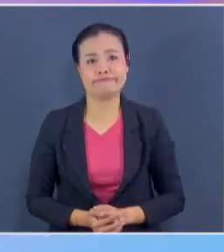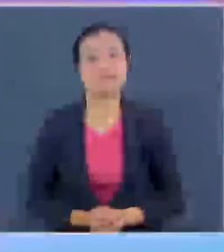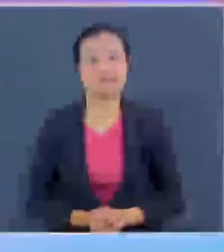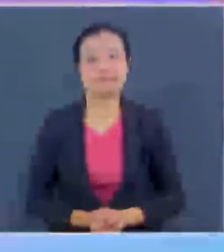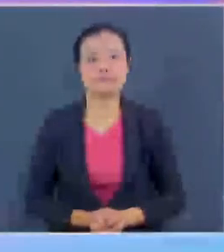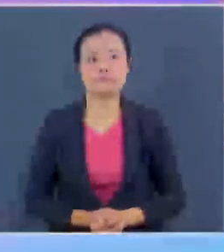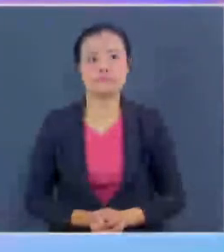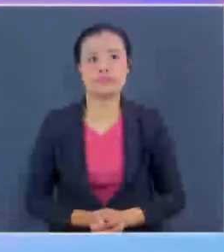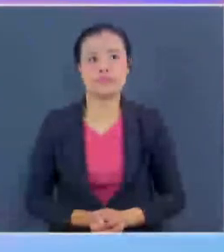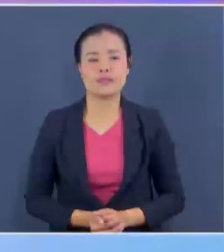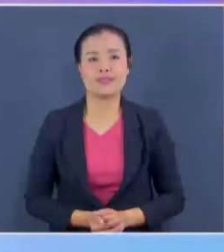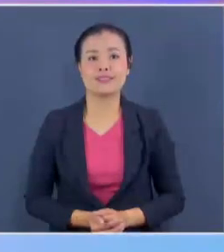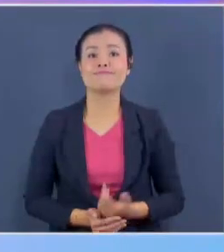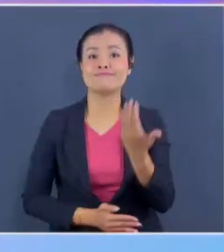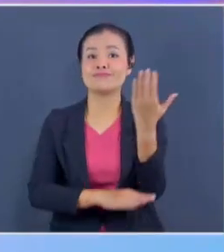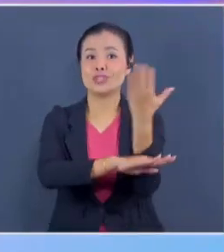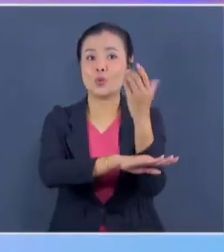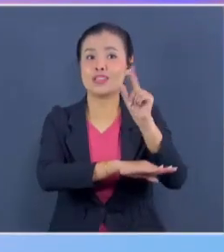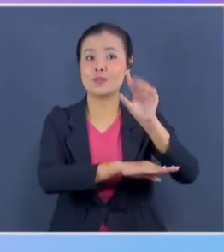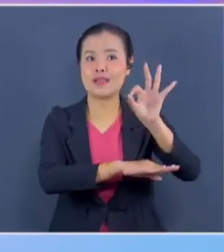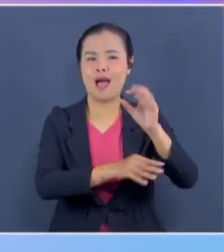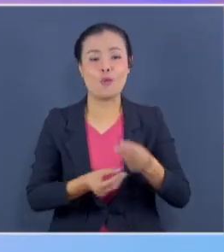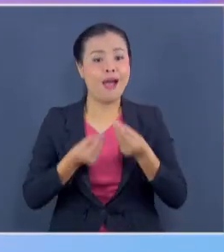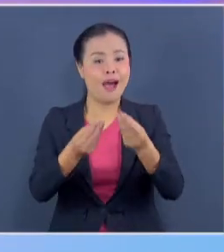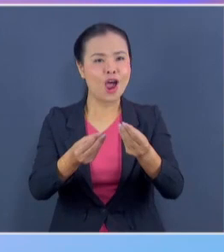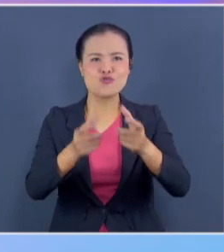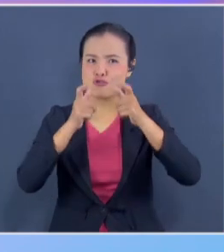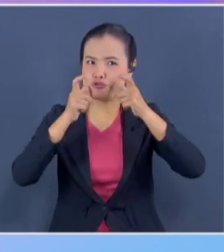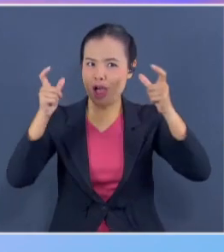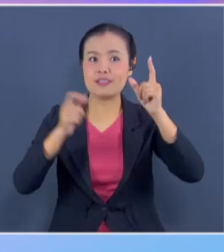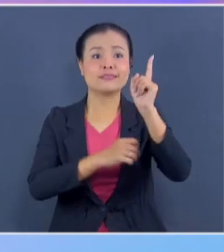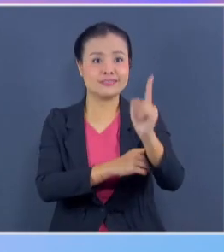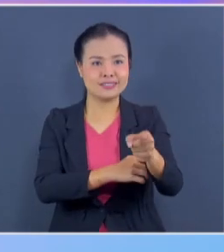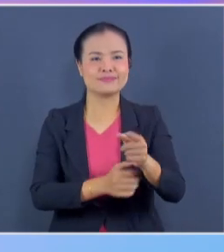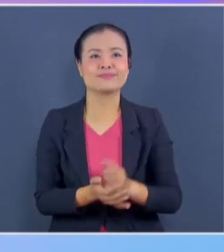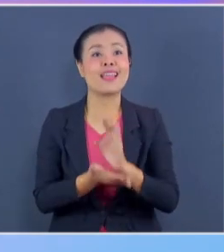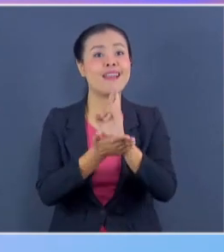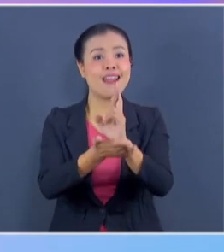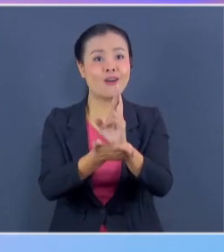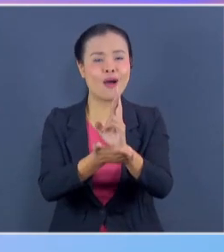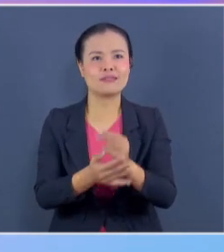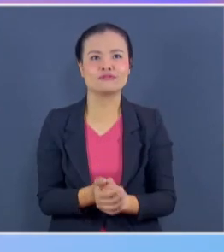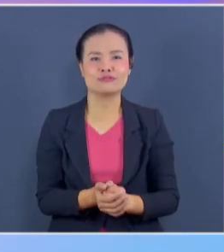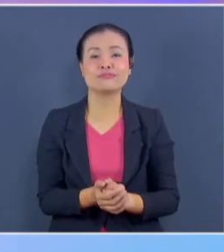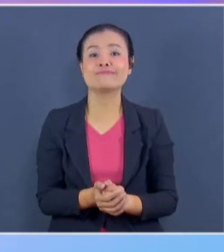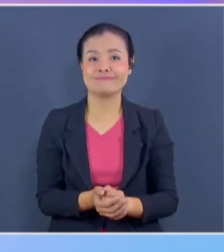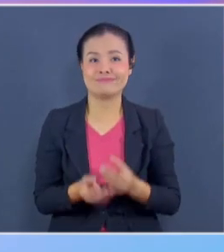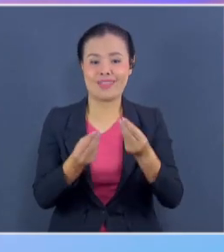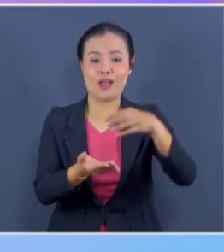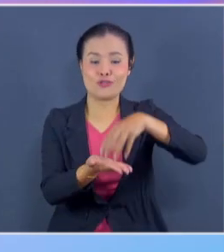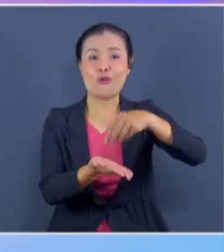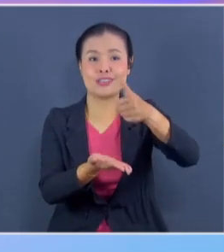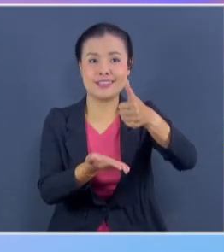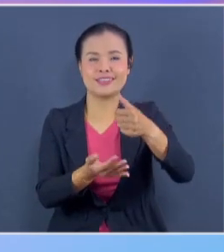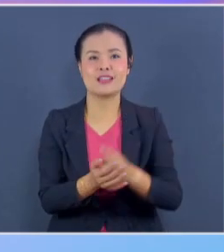ส่วนคราวนี้ต้องบอกว่าช่องโมโน29ของเราแจกใหญ่แจกจริงนะคะคุณผู้ชมล่าสุดก็ได้มีการส่งมอบของรางวัลชิ้นใหญ่ให้กับผู้โชคดี